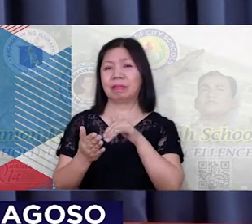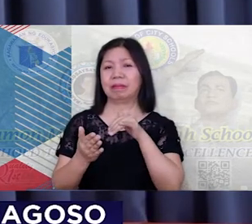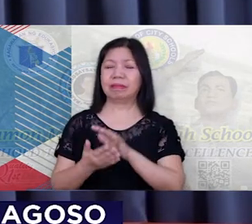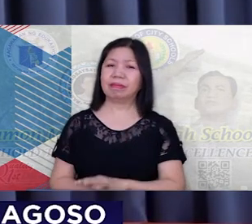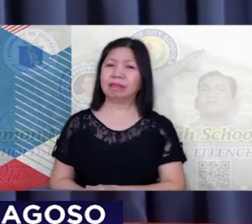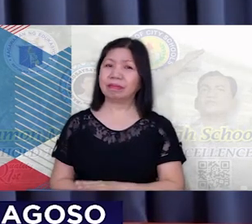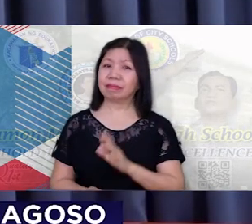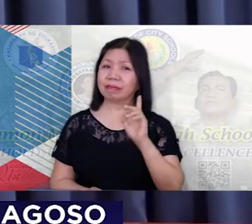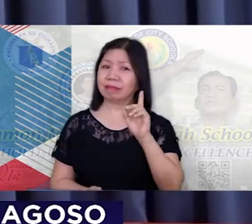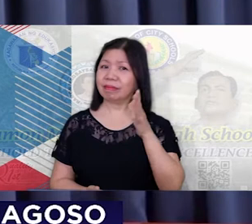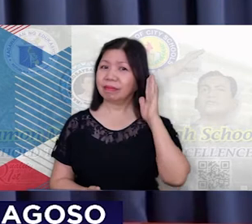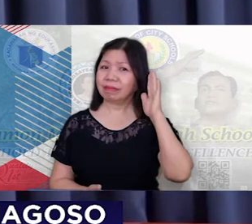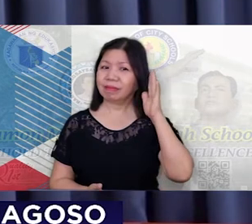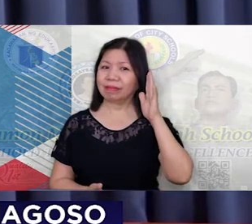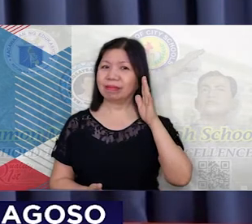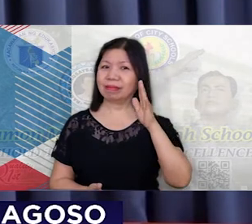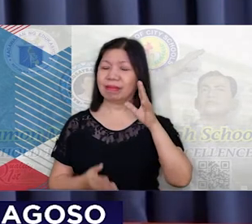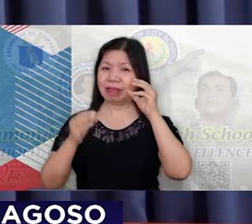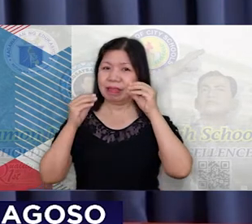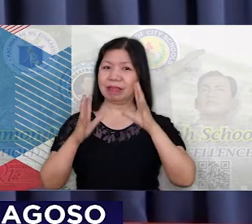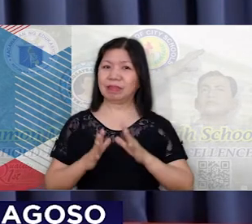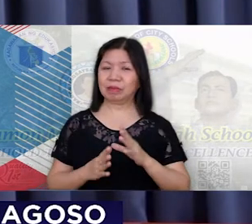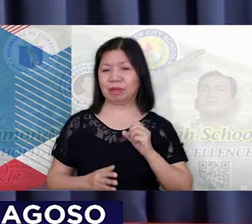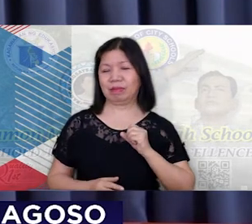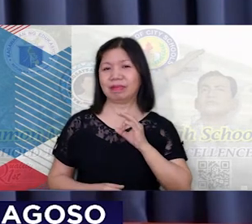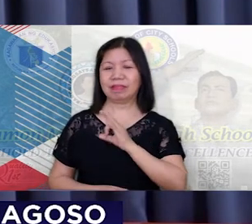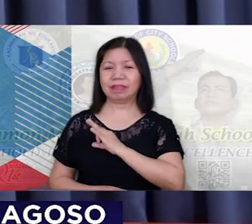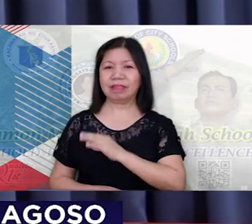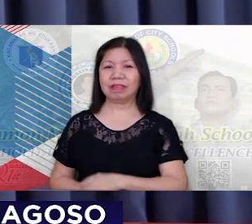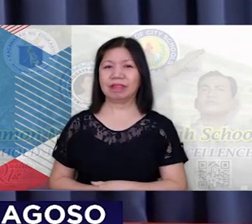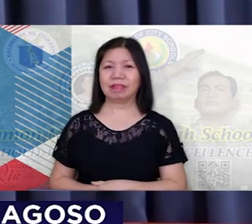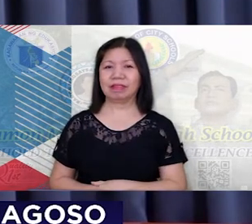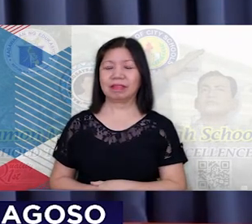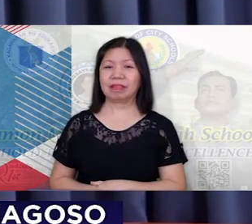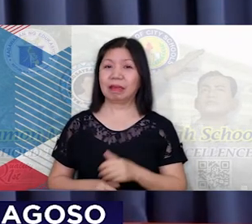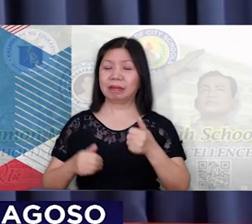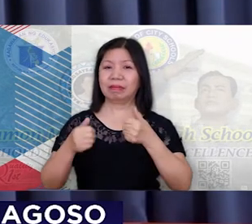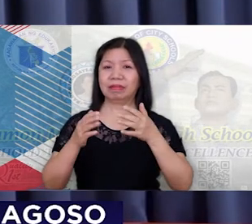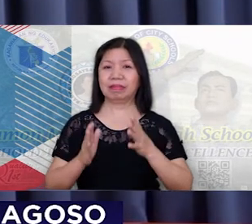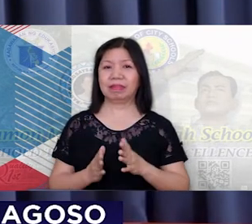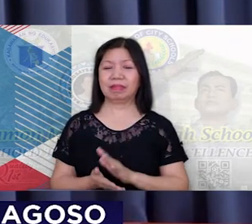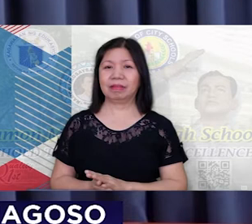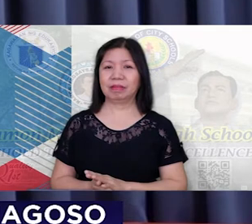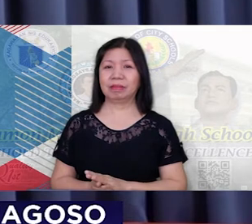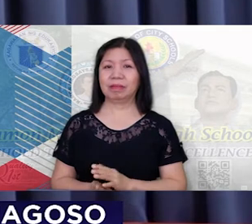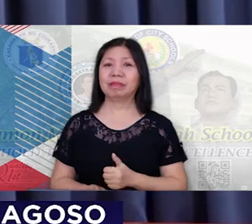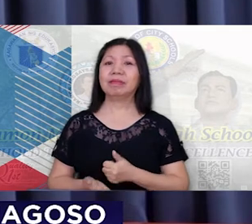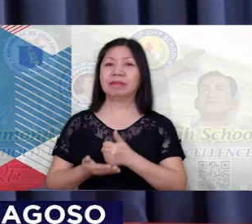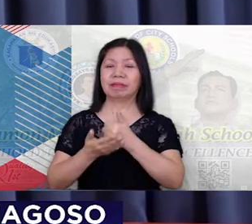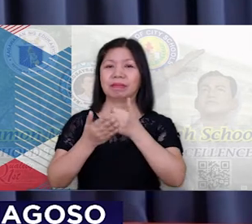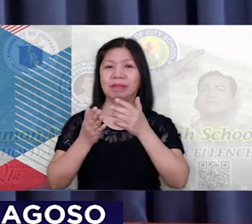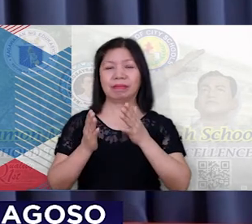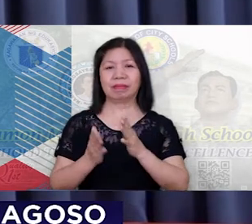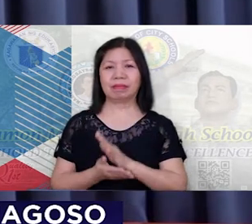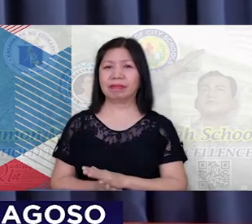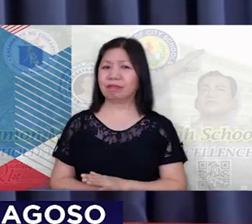Isang pagsaludo naman sa mga guro, staff, administrators at stakeholders.